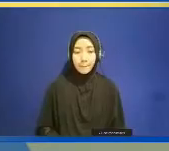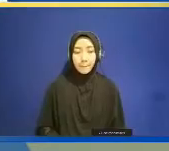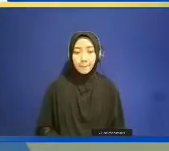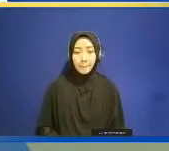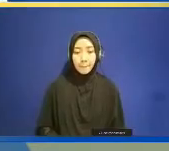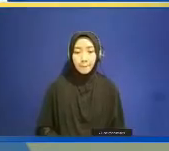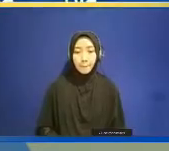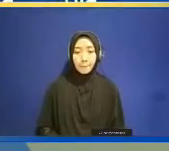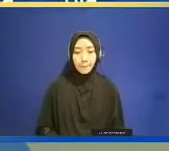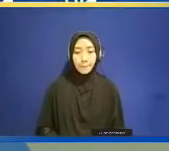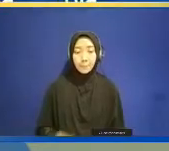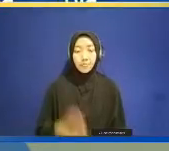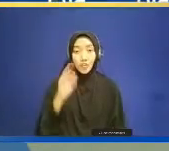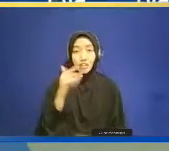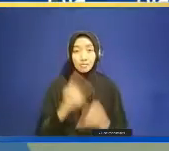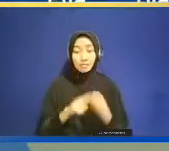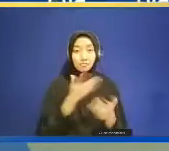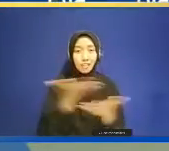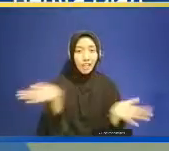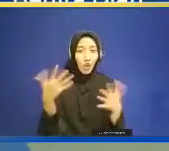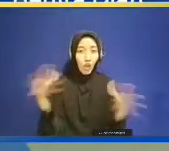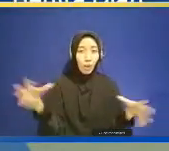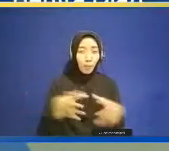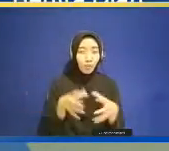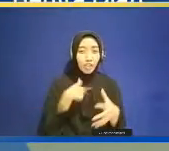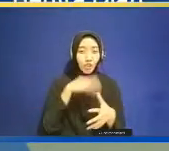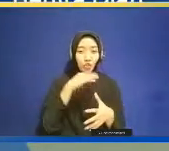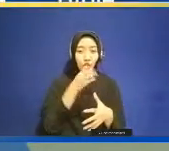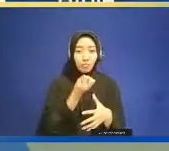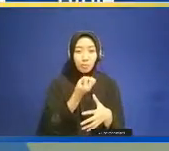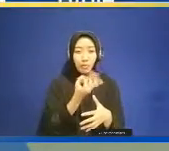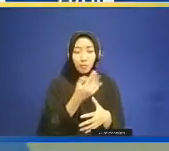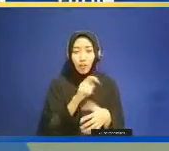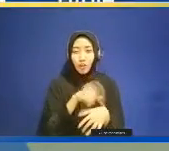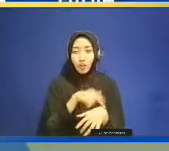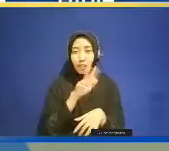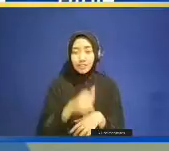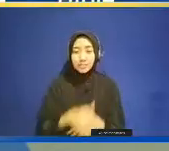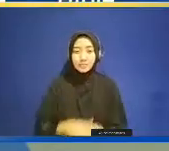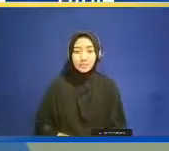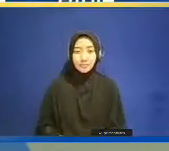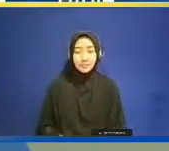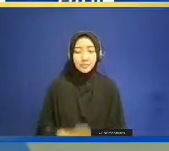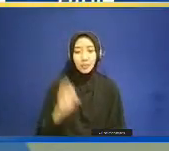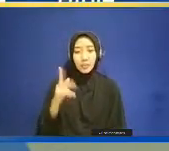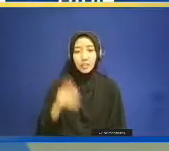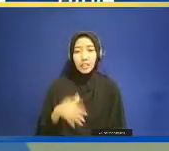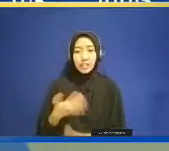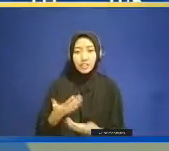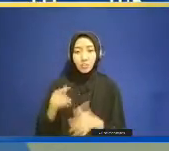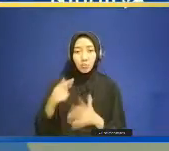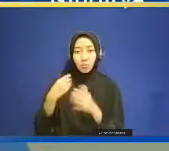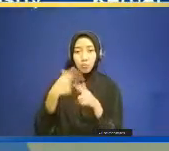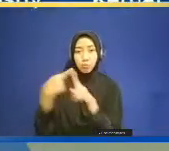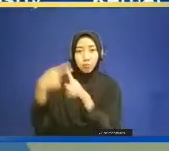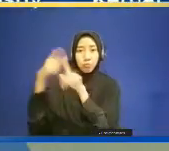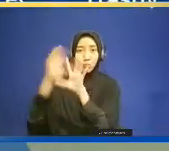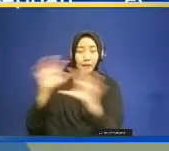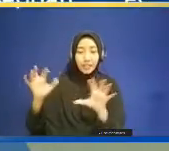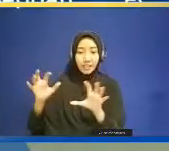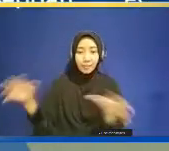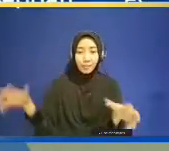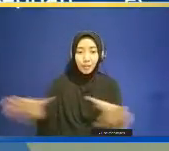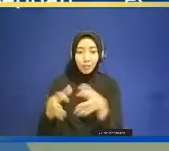Oke teman-teman yuk bergabung Saya tunggu beberapa saat ya oke sudah semakin banyak nih ternyata yang